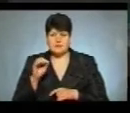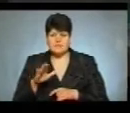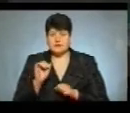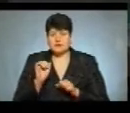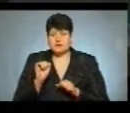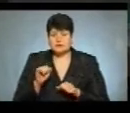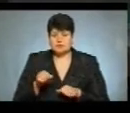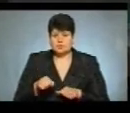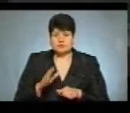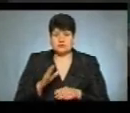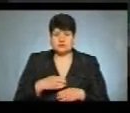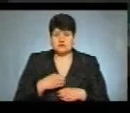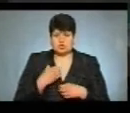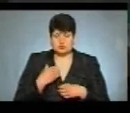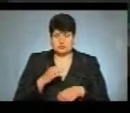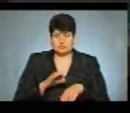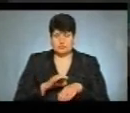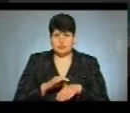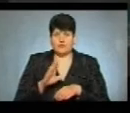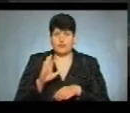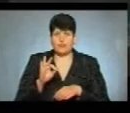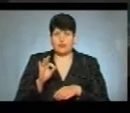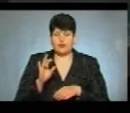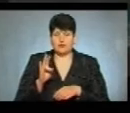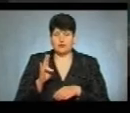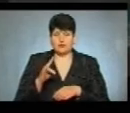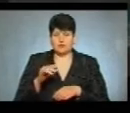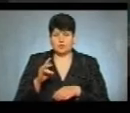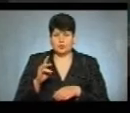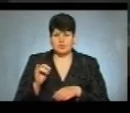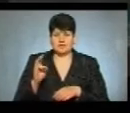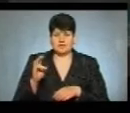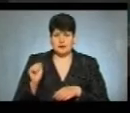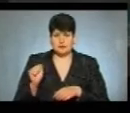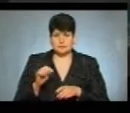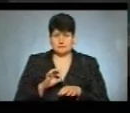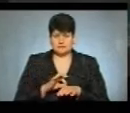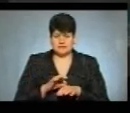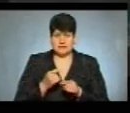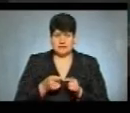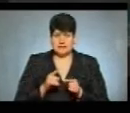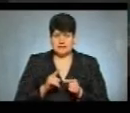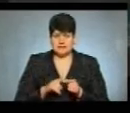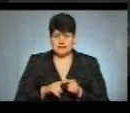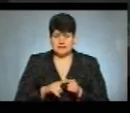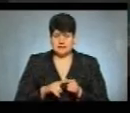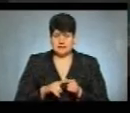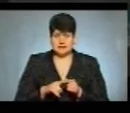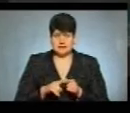виставляється такий страшний діагноз, як водно-нітратна метгемоглобінемія. Тобто йде гіпоксія